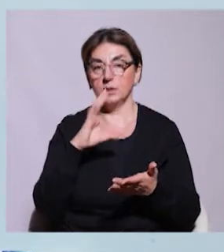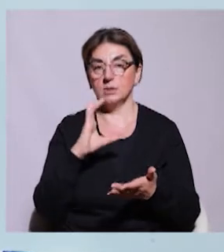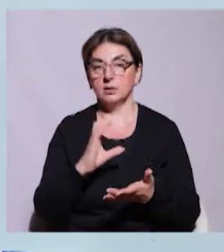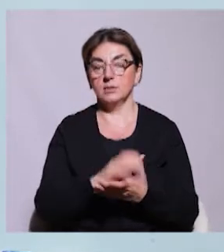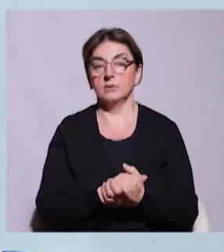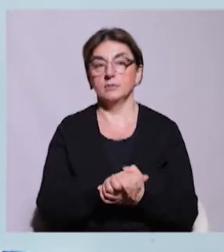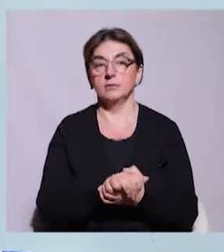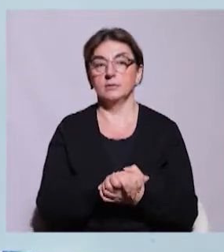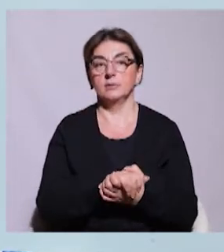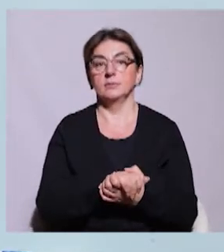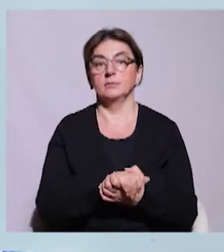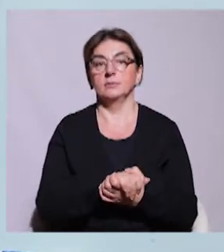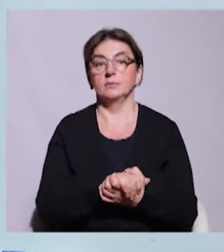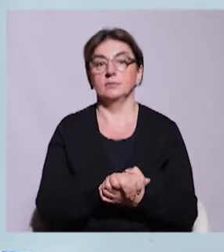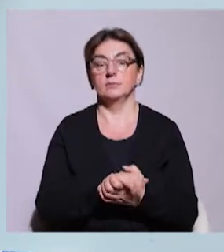ნატრიუმის